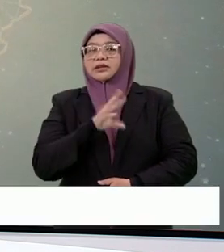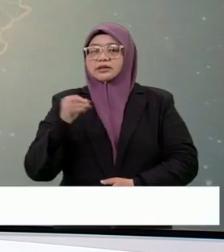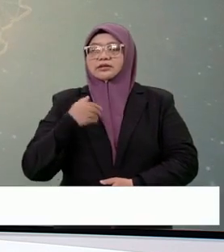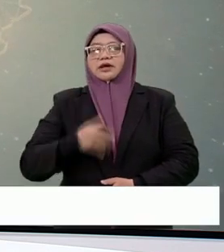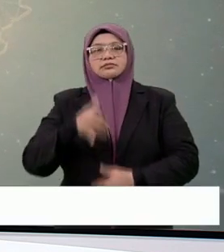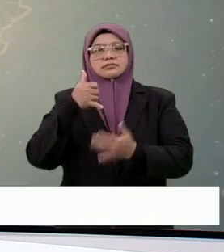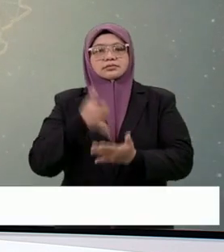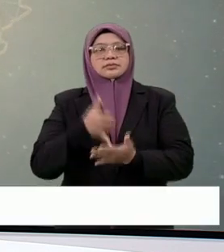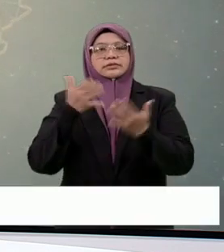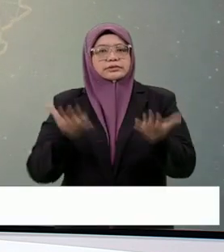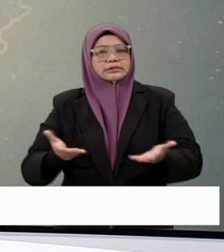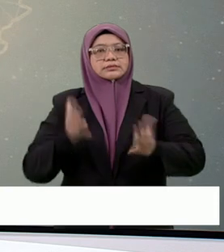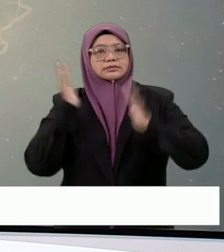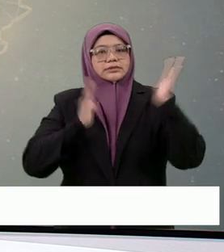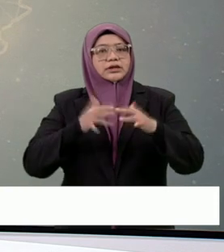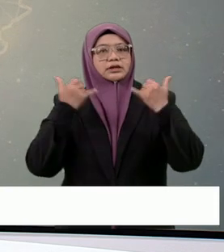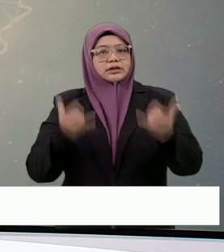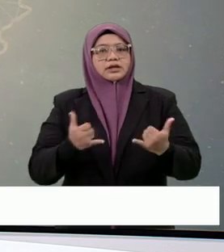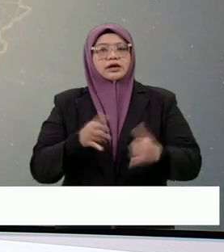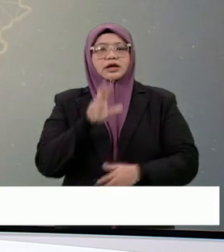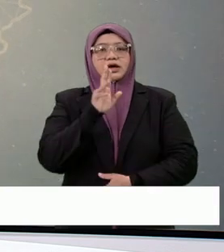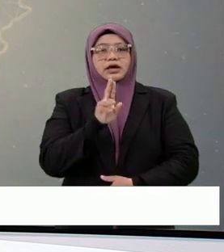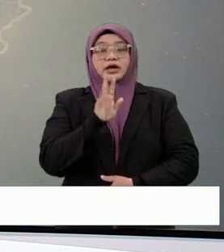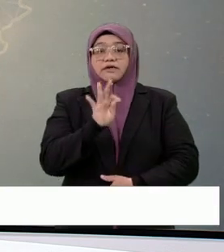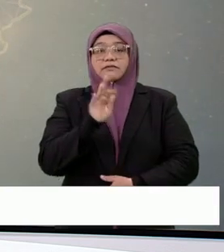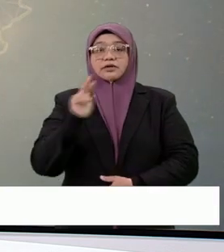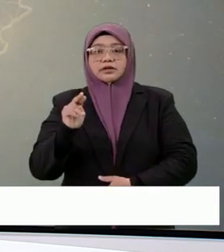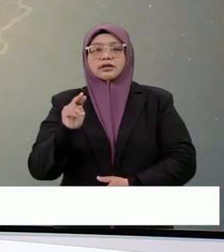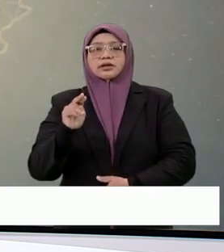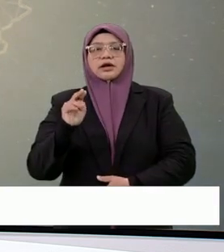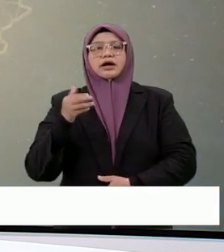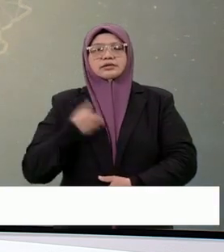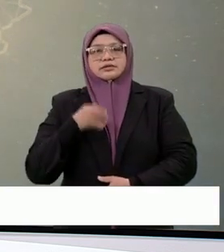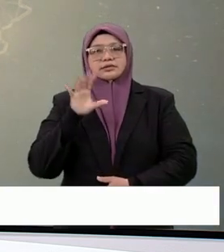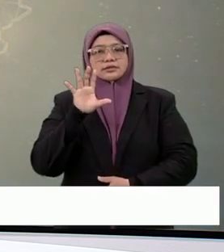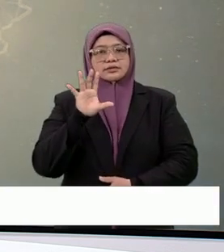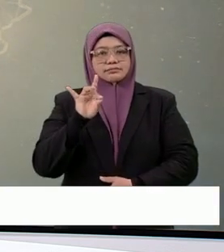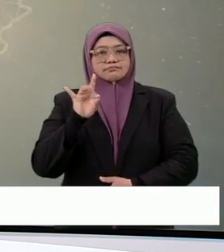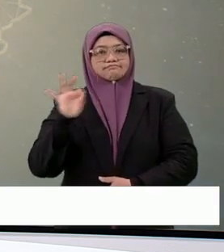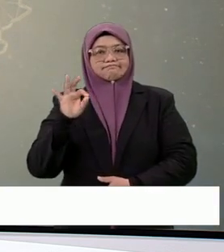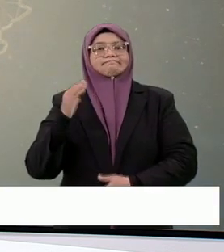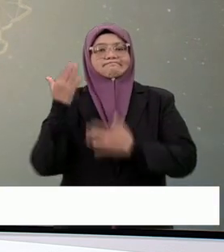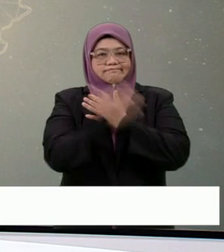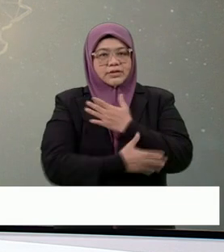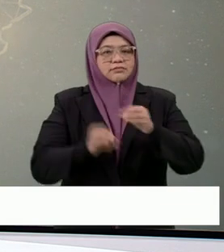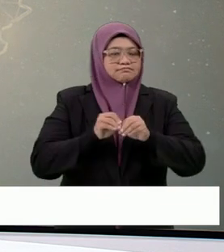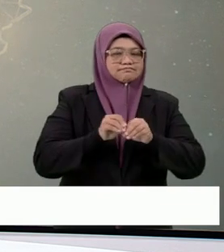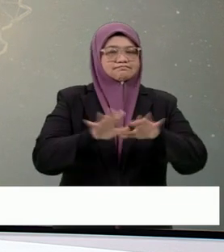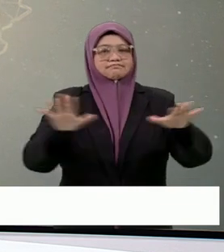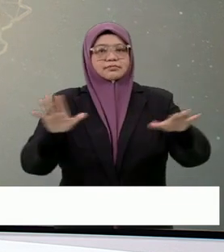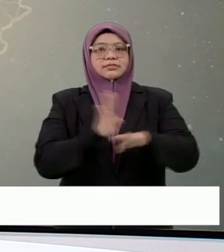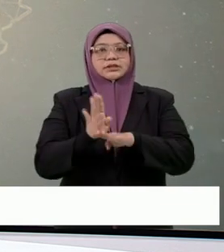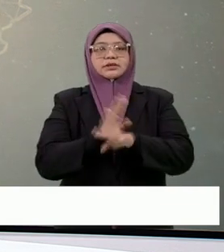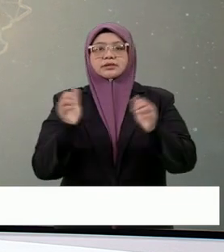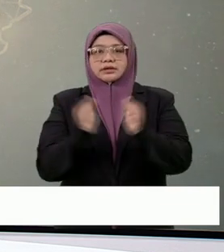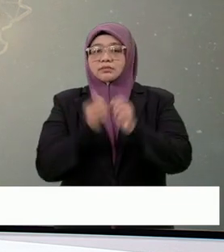bertapa di negara ini kini even and hasb boleh didapati di 89 negara dan akan terus mengembangkan penjagaannya dengan